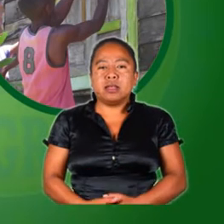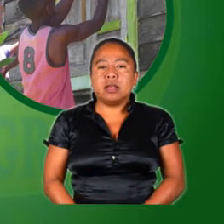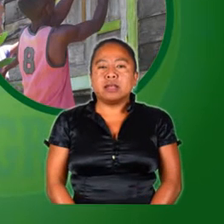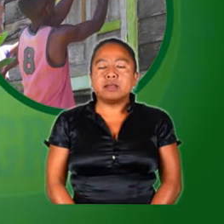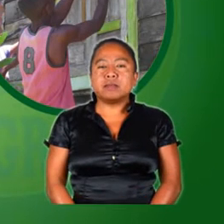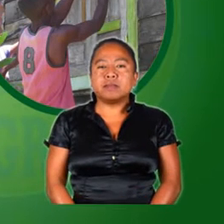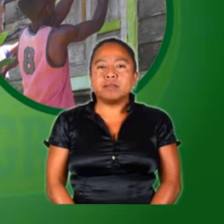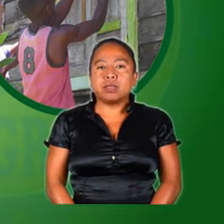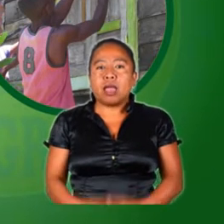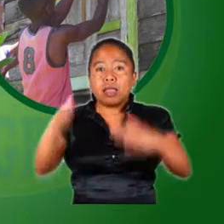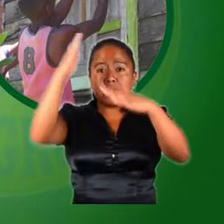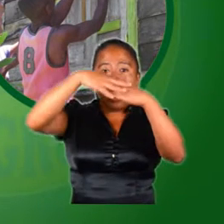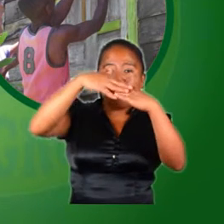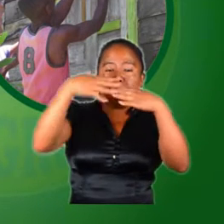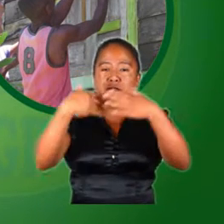Hamafiso ny tafitrano sy ny varavarana.